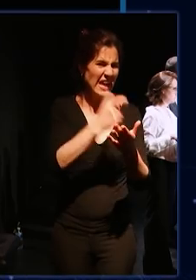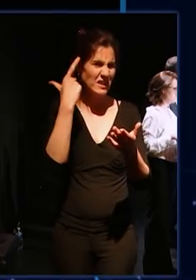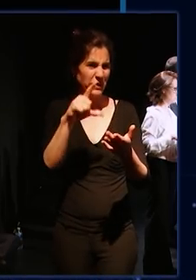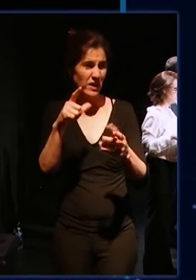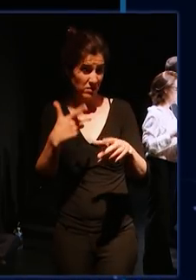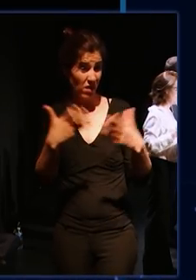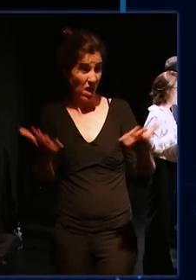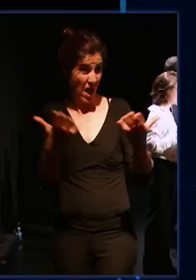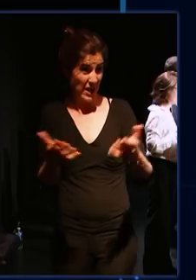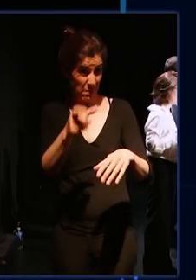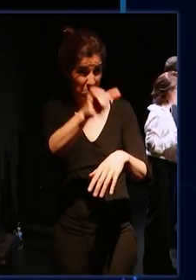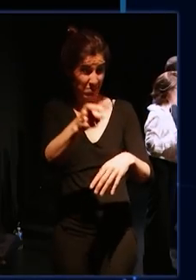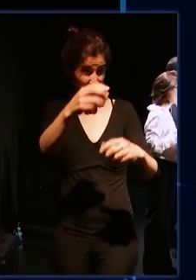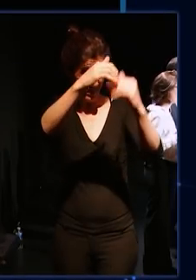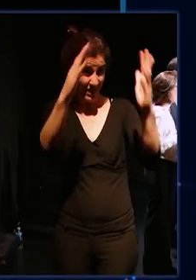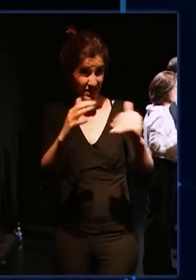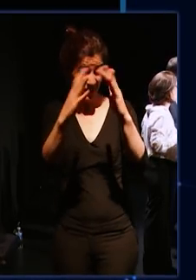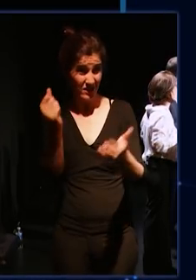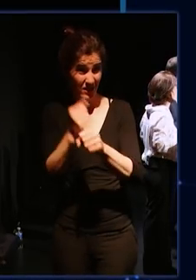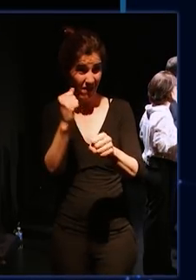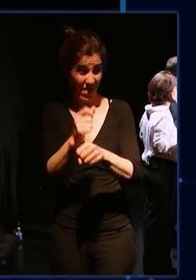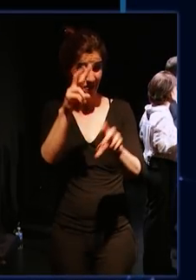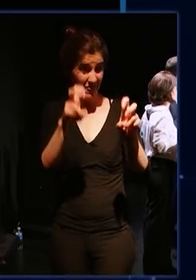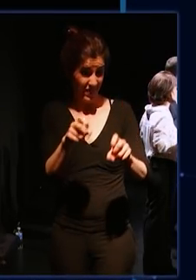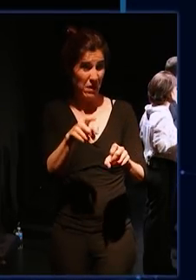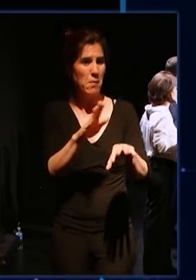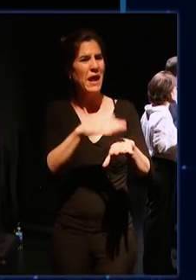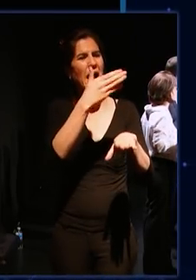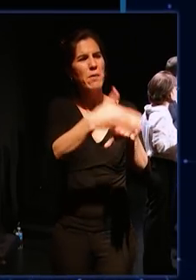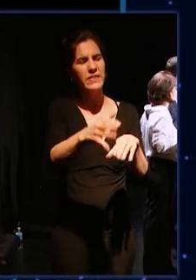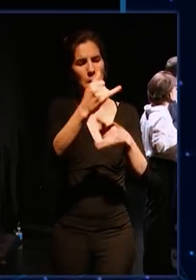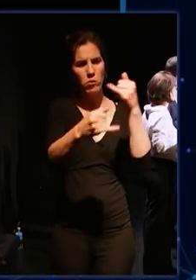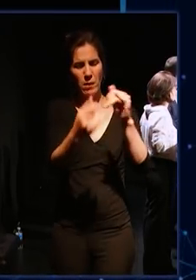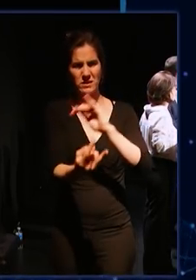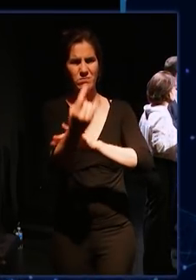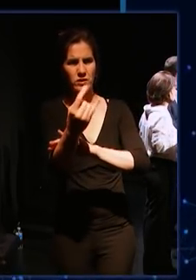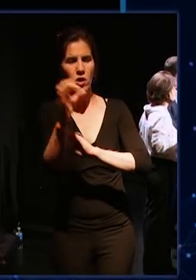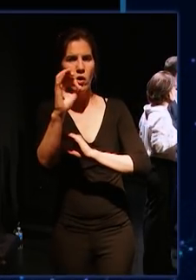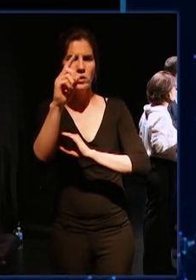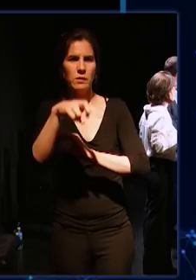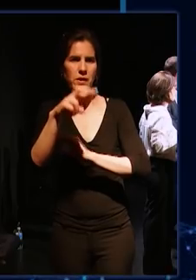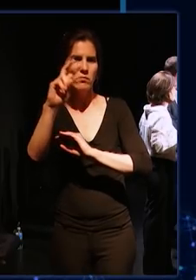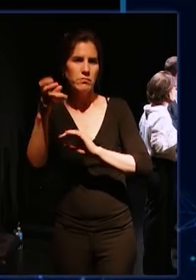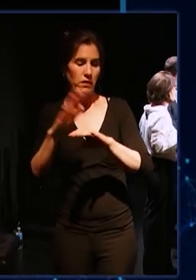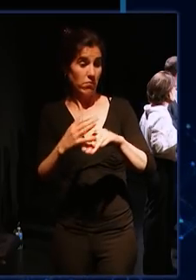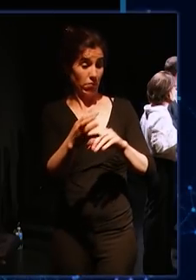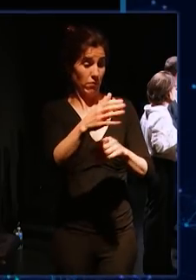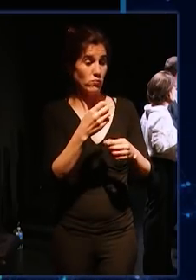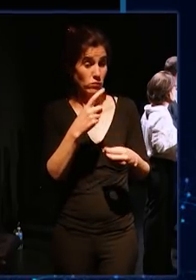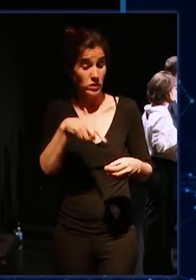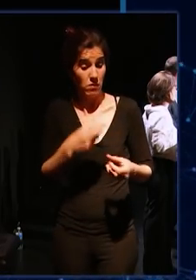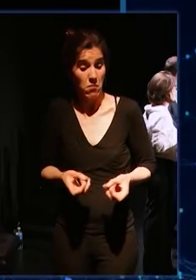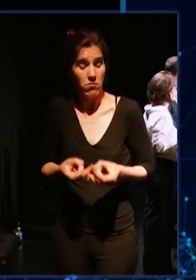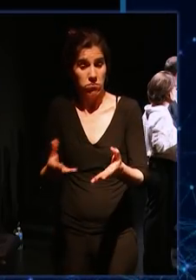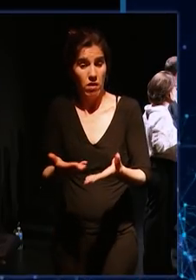esdeveniments perquè tirin endavant aquesta mena de propostes. Des de la prevenció i la informació hem habilitat espais també i ho continuarem fent per